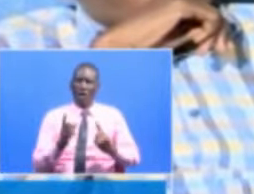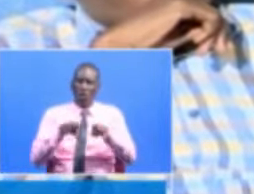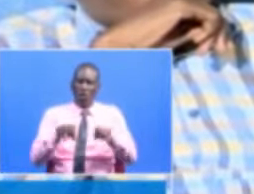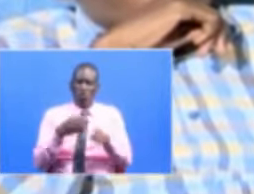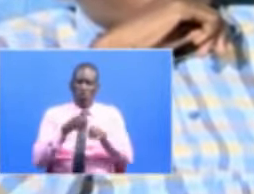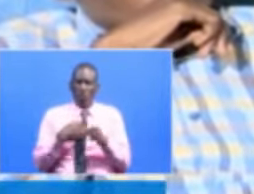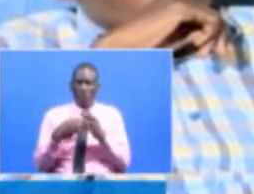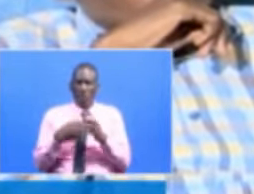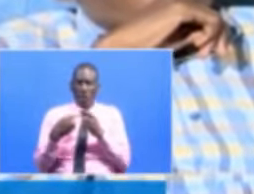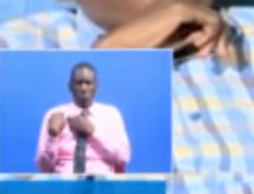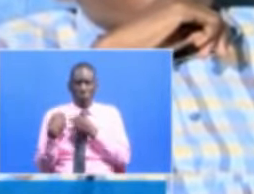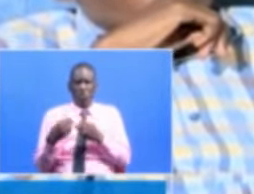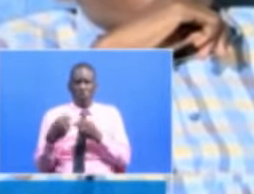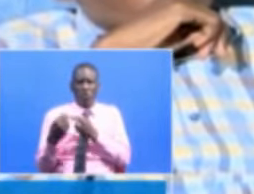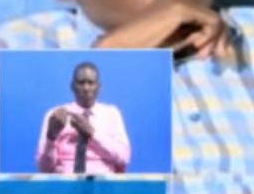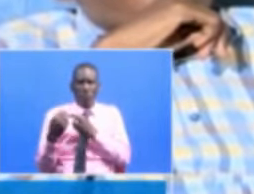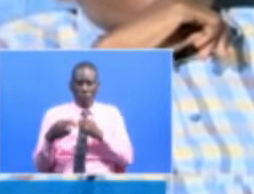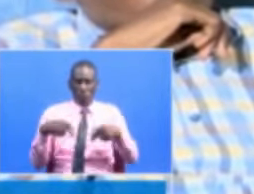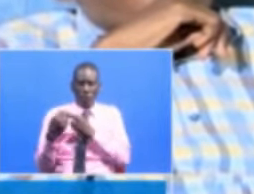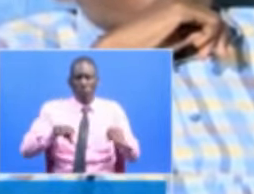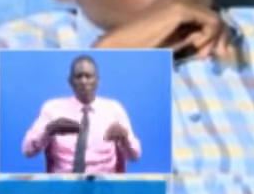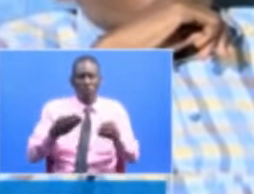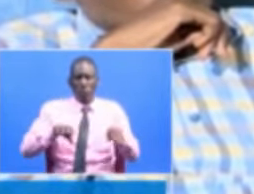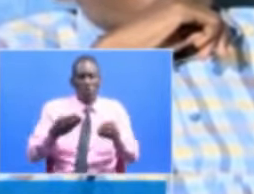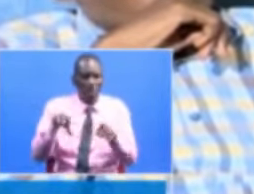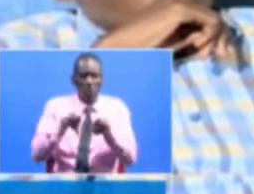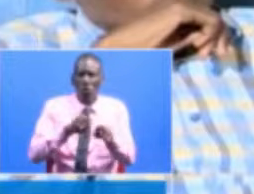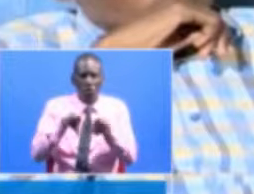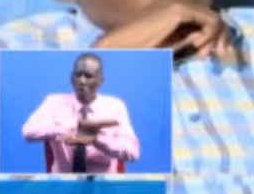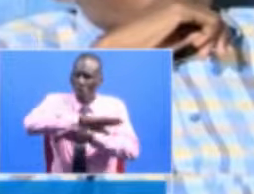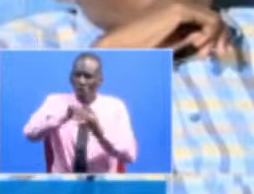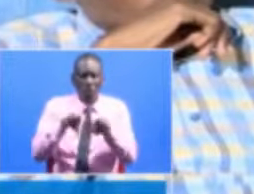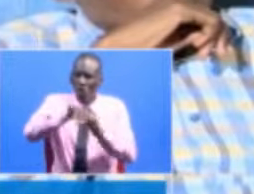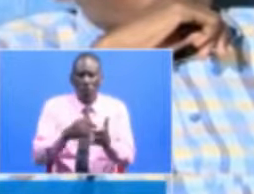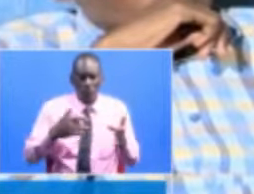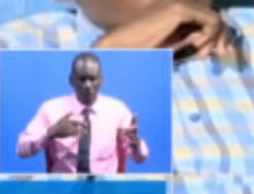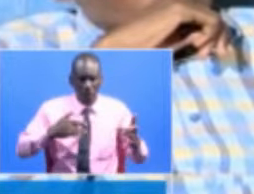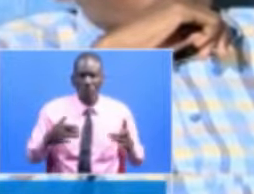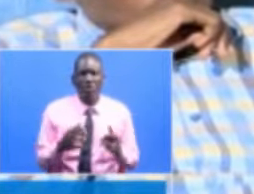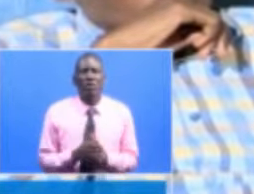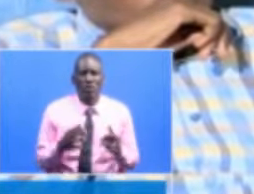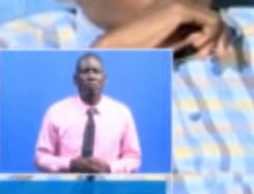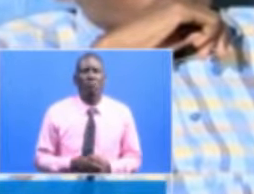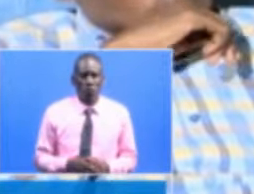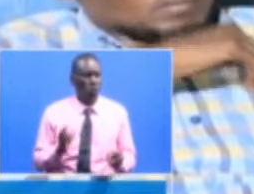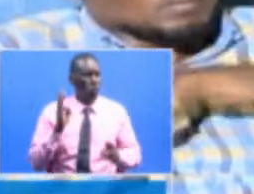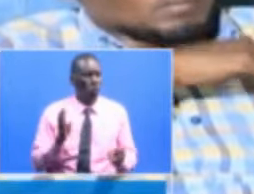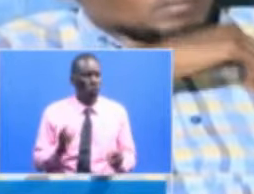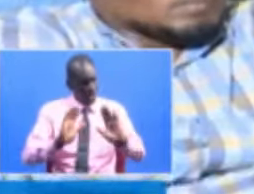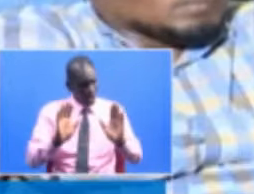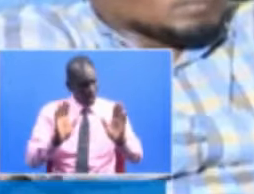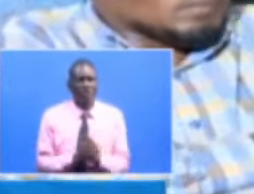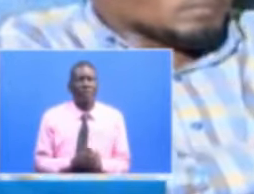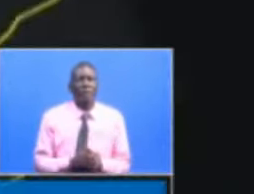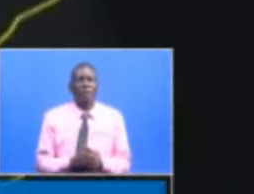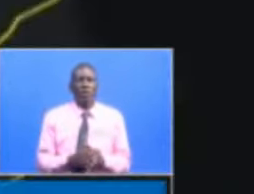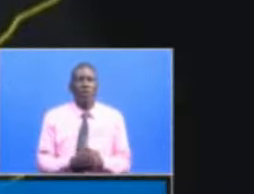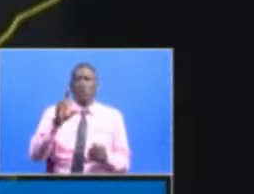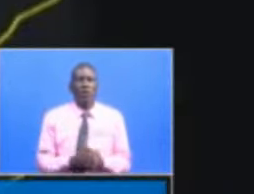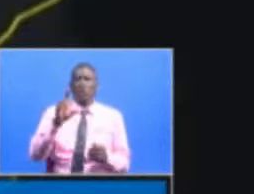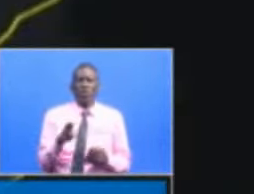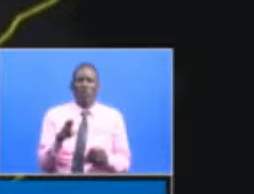ya persons with disabilities, msisahau. So all that tuta consider. Msikuwe na wasiwasi. Dr. Dida, there's